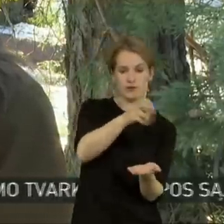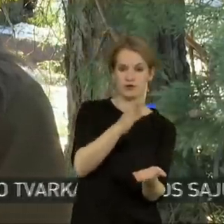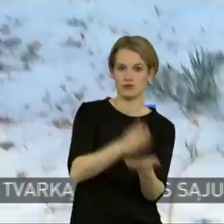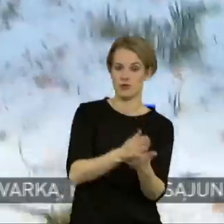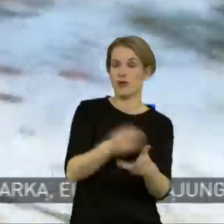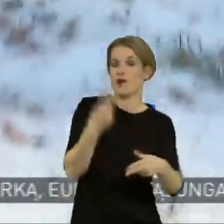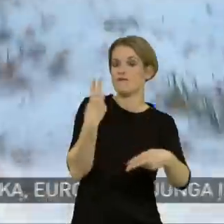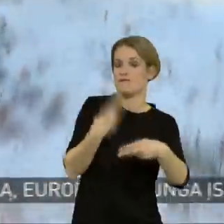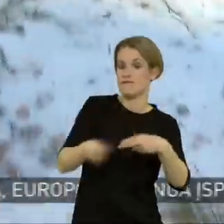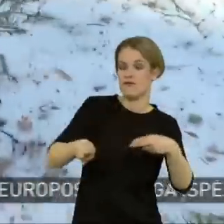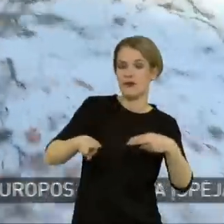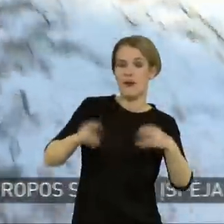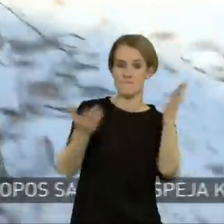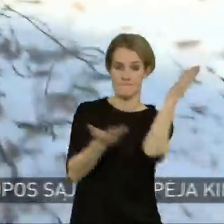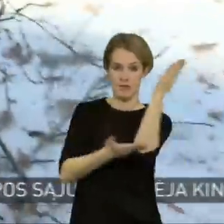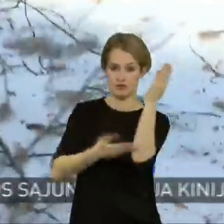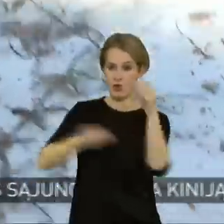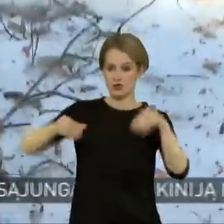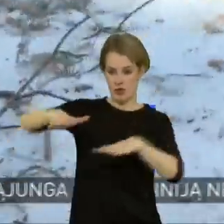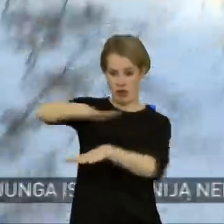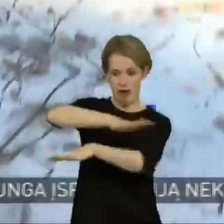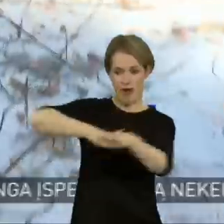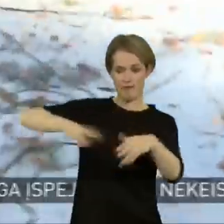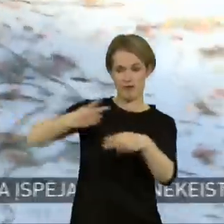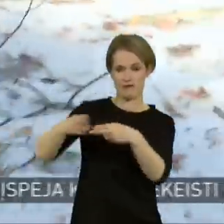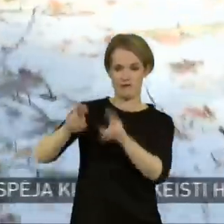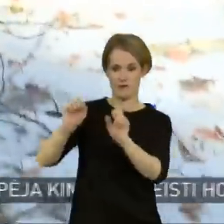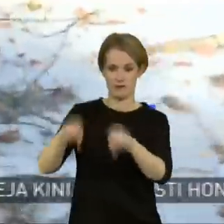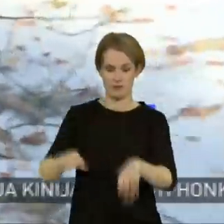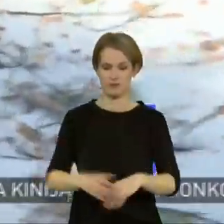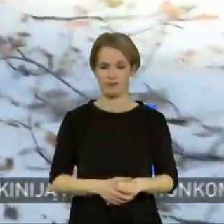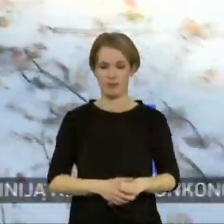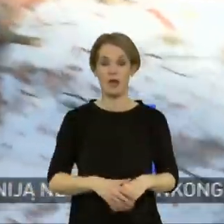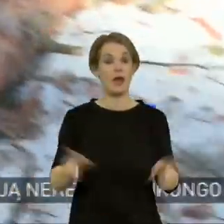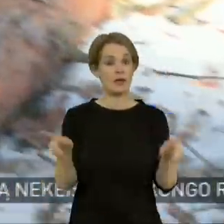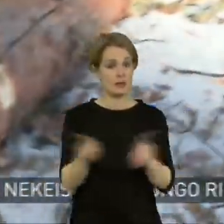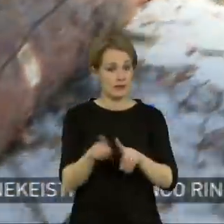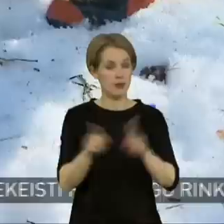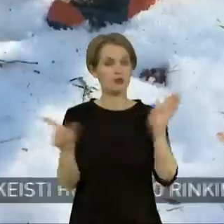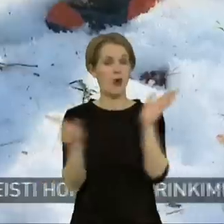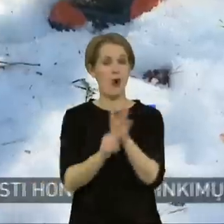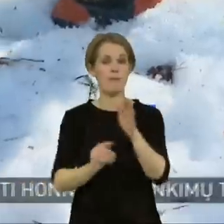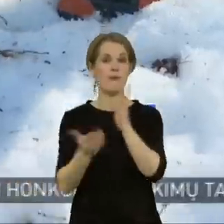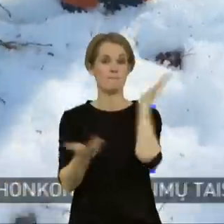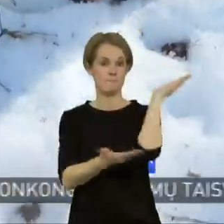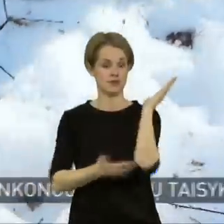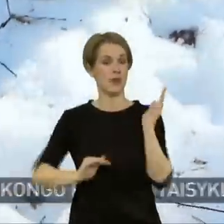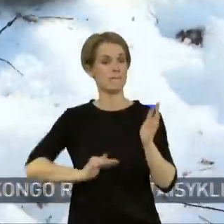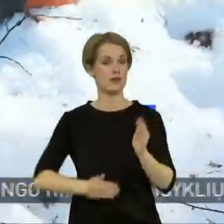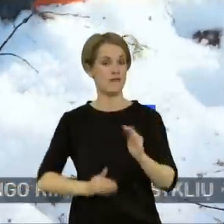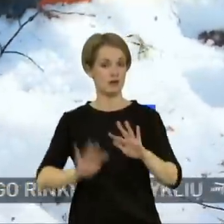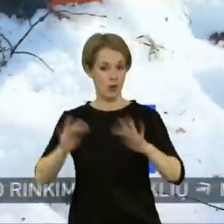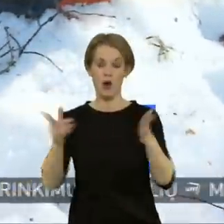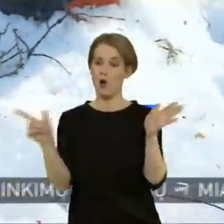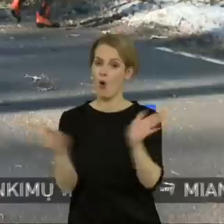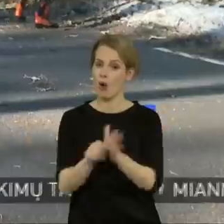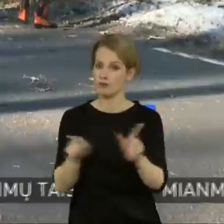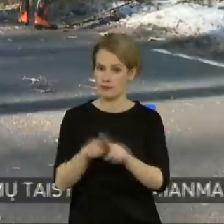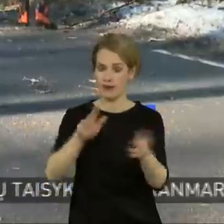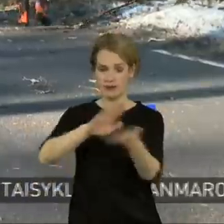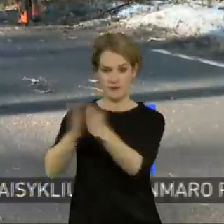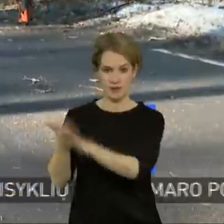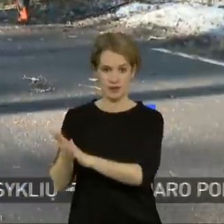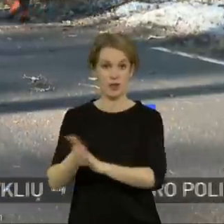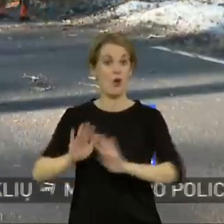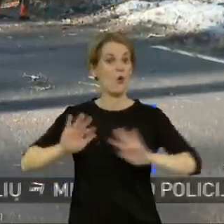miško paklotai. Nuo sniegolaužų išvalyti turi būti ir privatus miškai. To nepadariusiems grės baudos siekiančios ir kelis tūkstančius